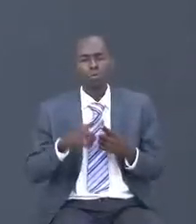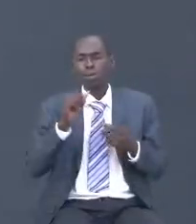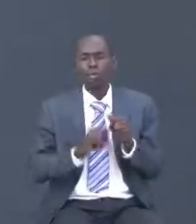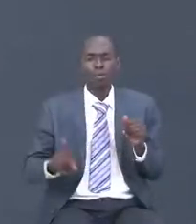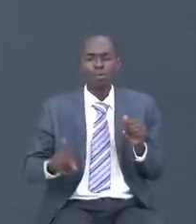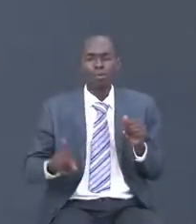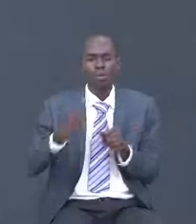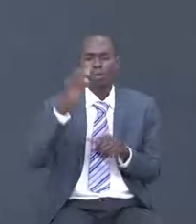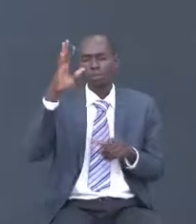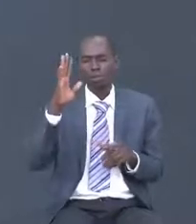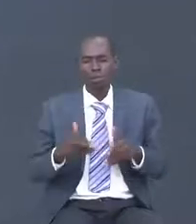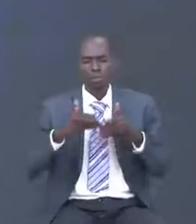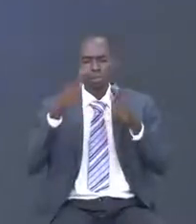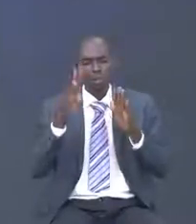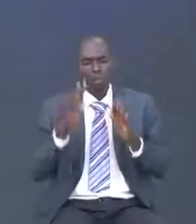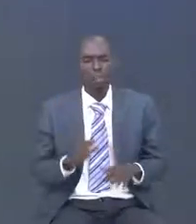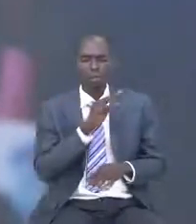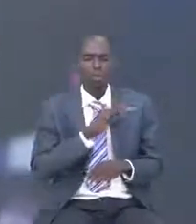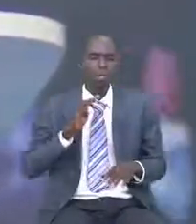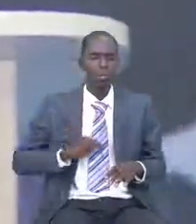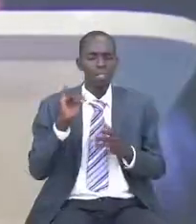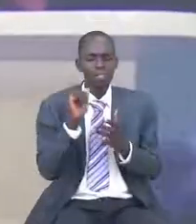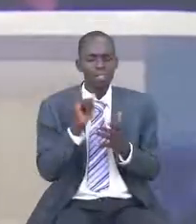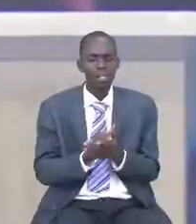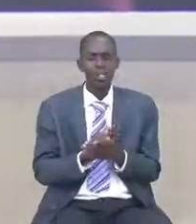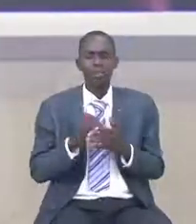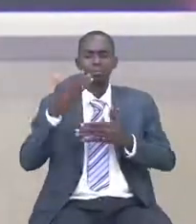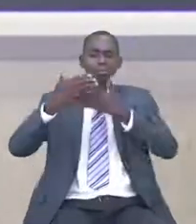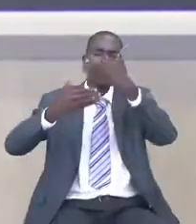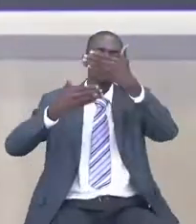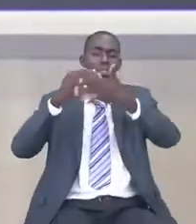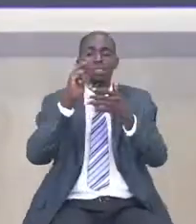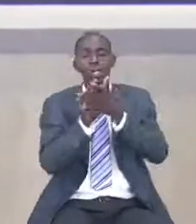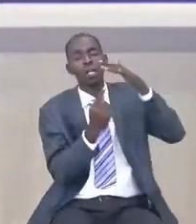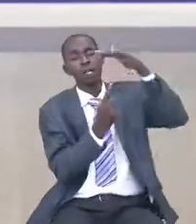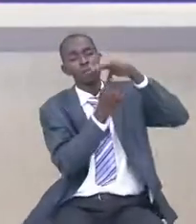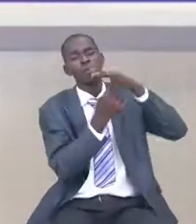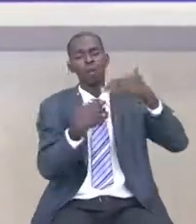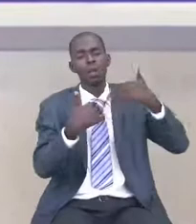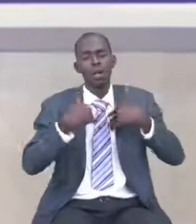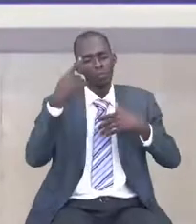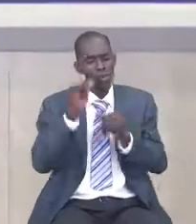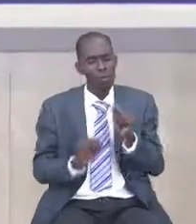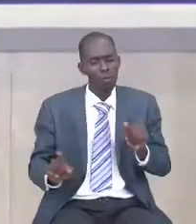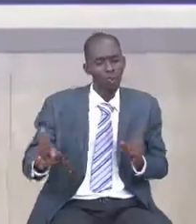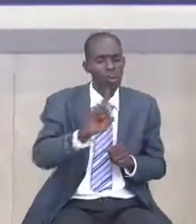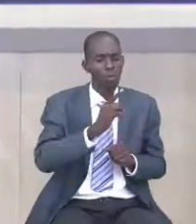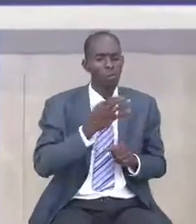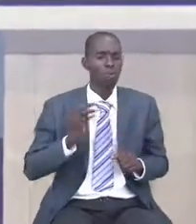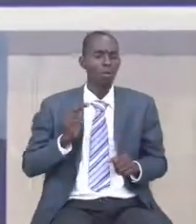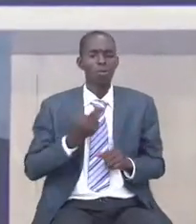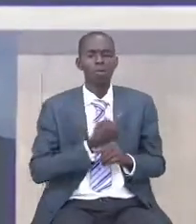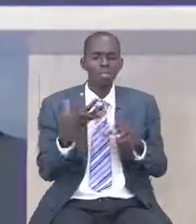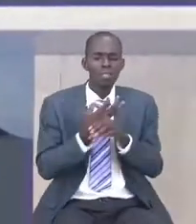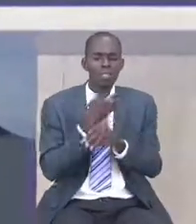plus âgé, tous ceux qui sont aussi les membres, les ministres. Seigneur, nous prions que ce progrès, ce sommet que tu